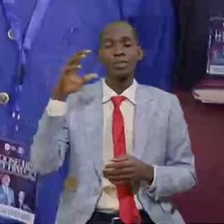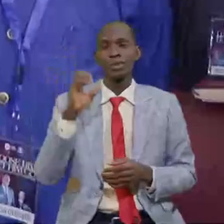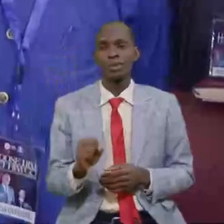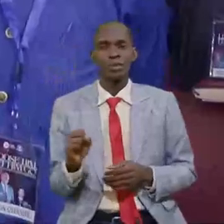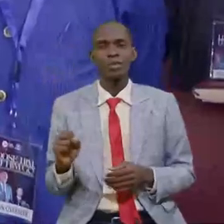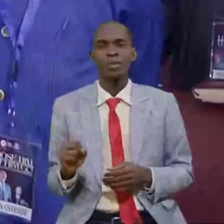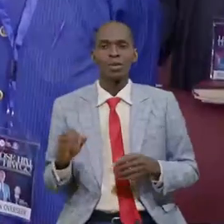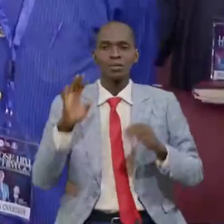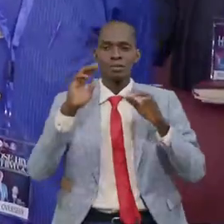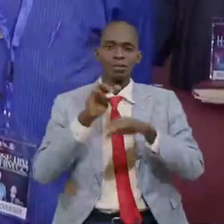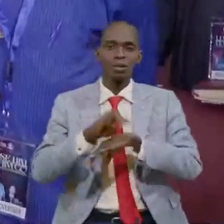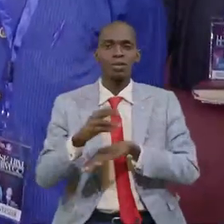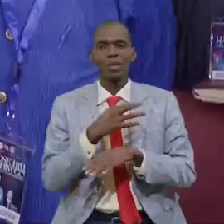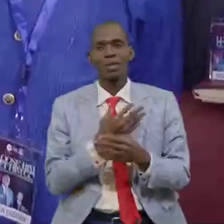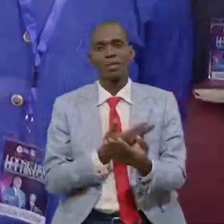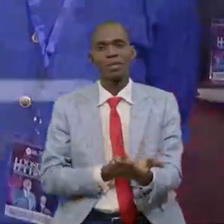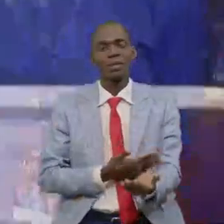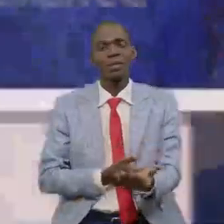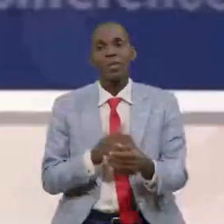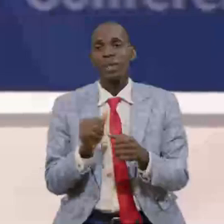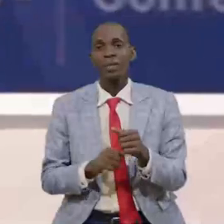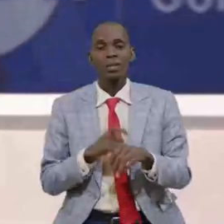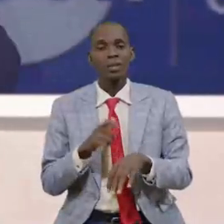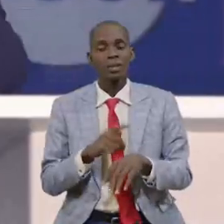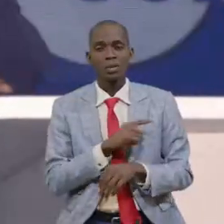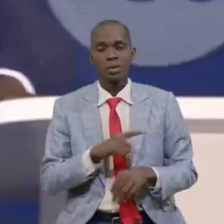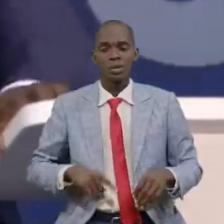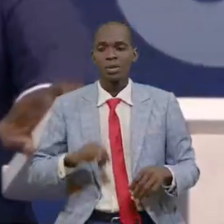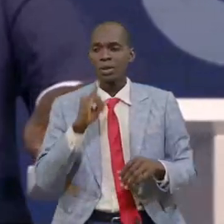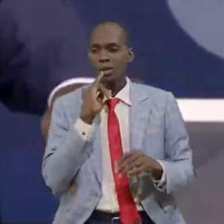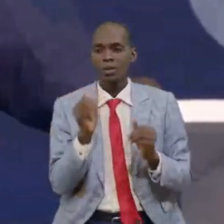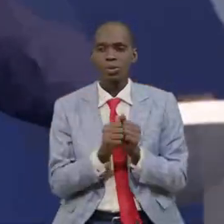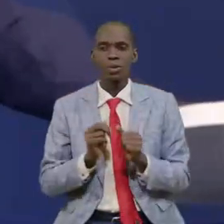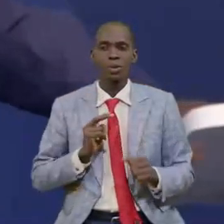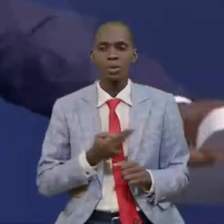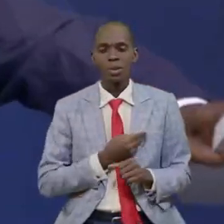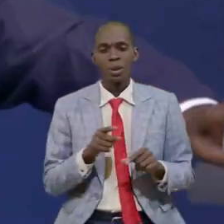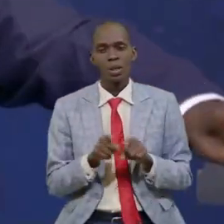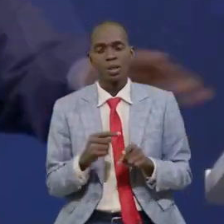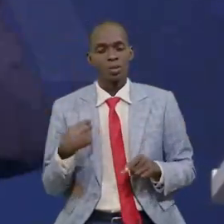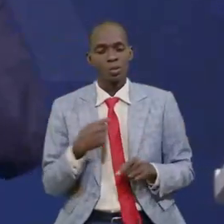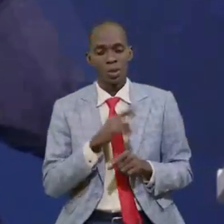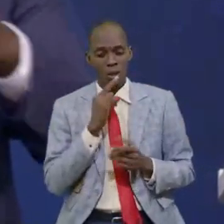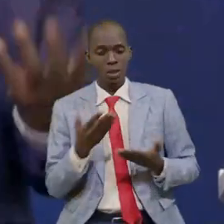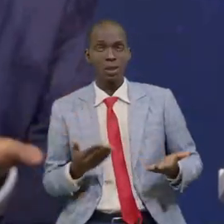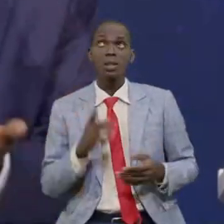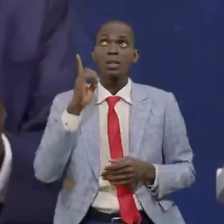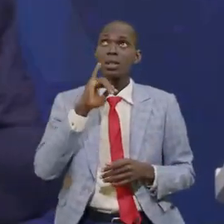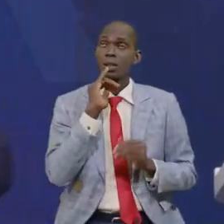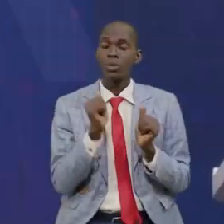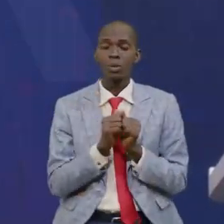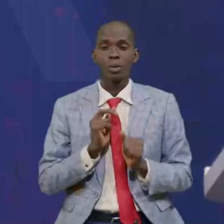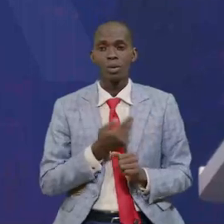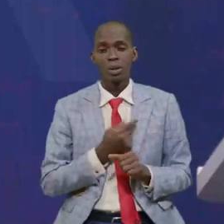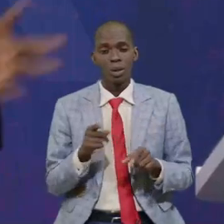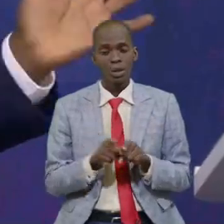ministère gracieux. Chaque moment, le Seigneur est avec nous. Et comme nous sommes ici, il est avec nous. Et